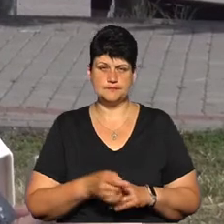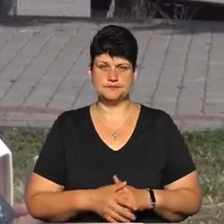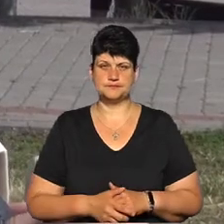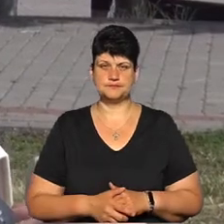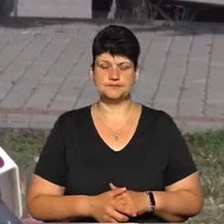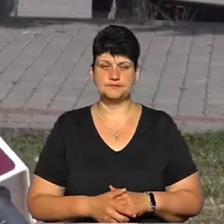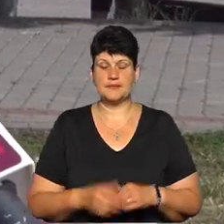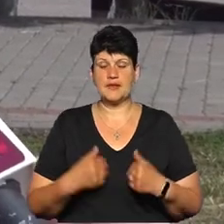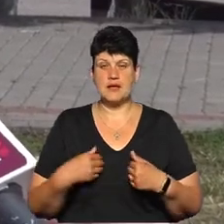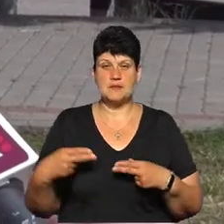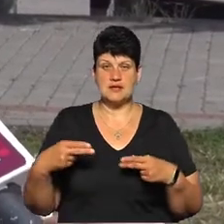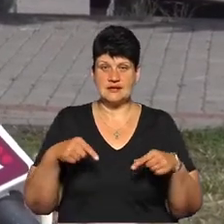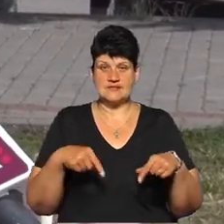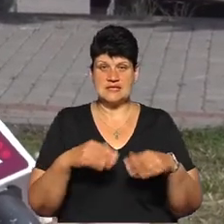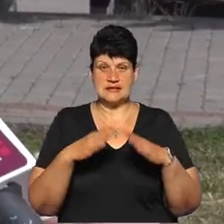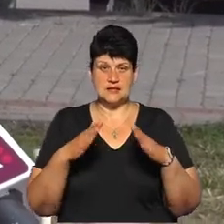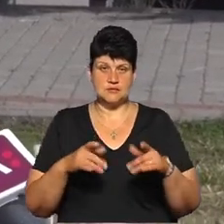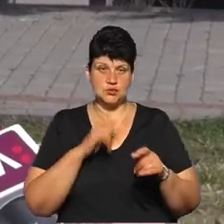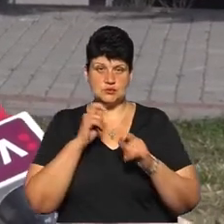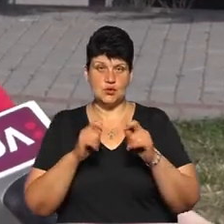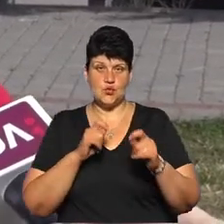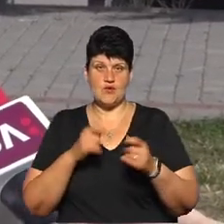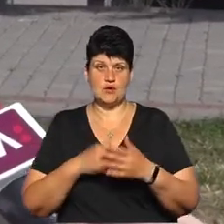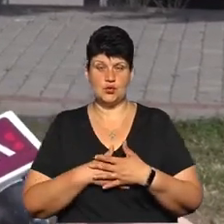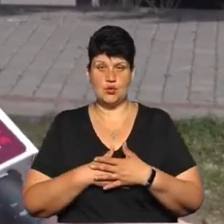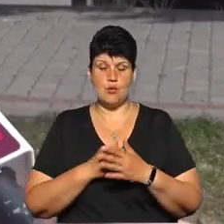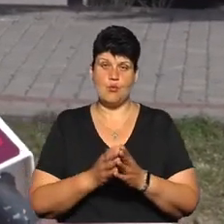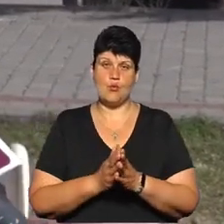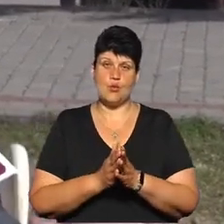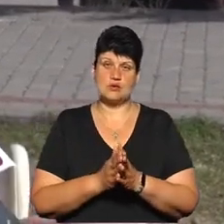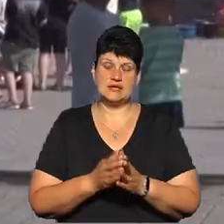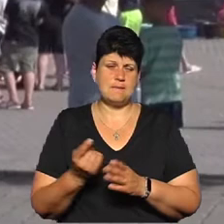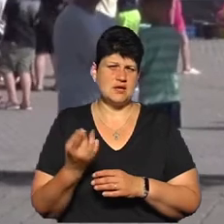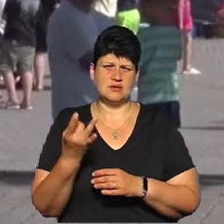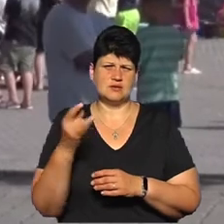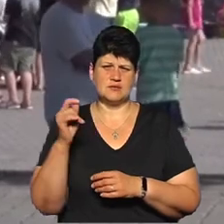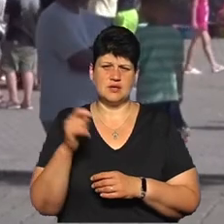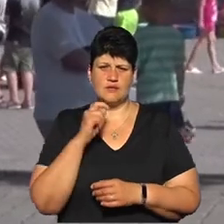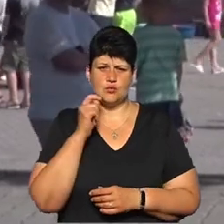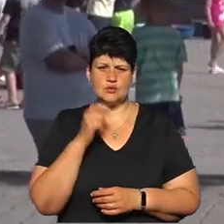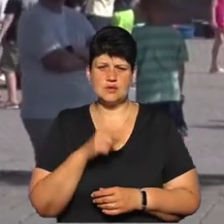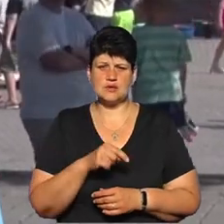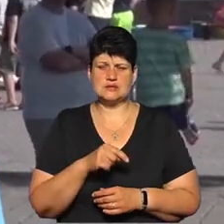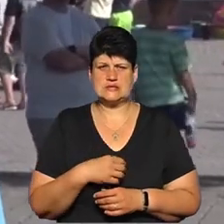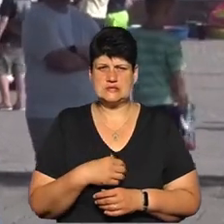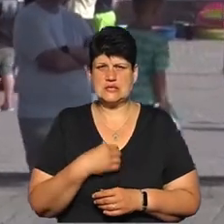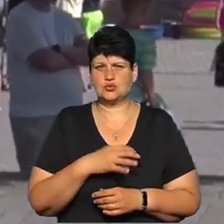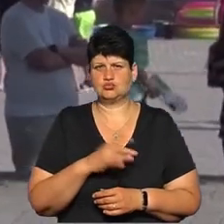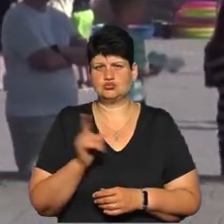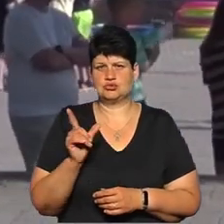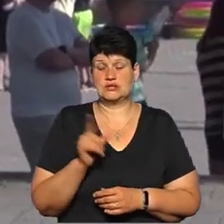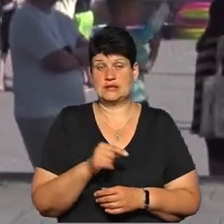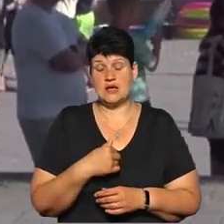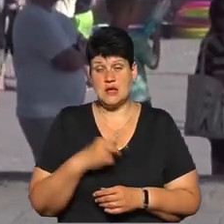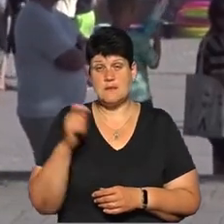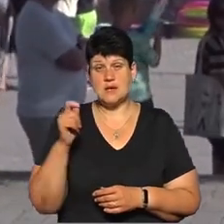Я приїхала в цей табір, щоб дарувати любов, молитися. Я вперше приїхала до України. Страшно було їхати, але я